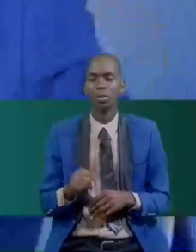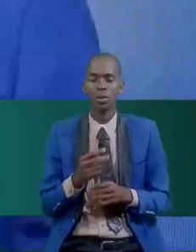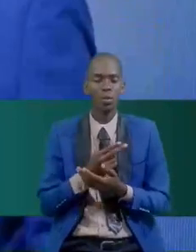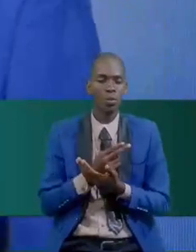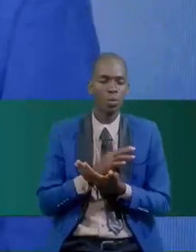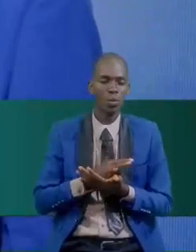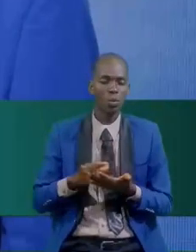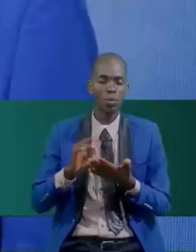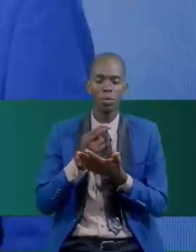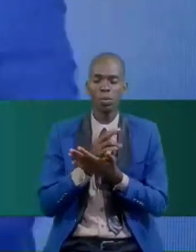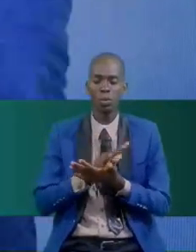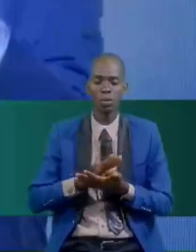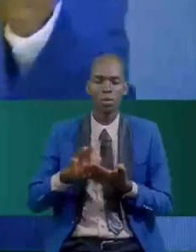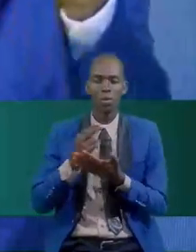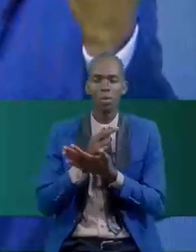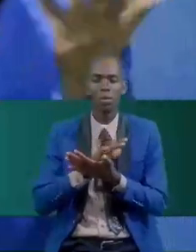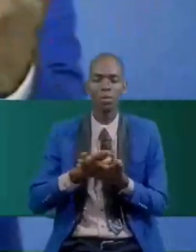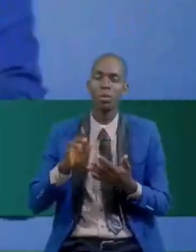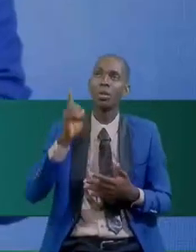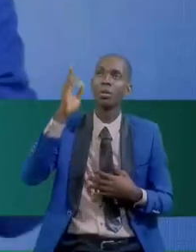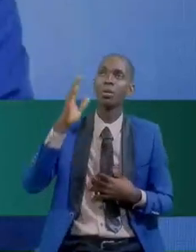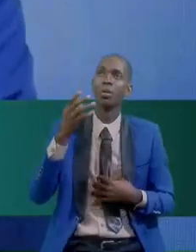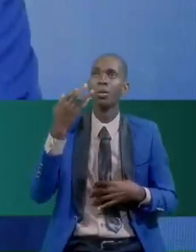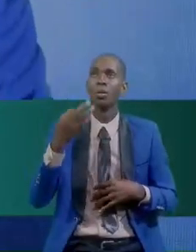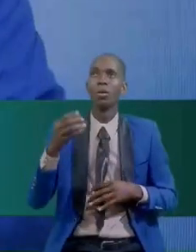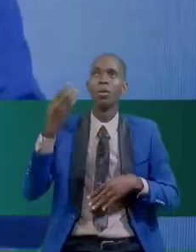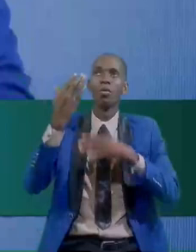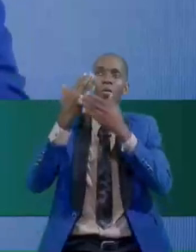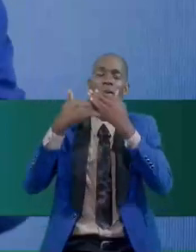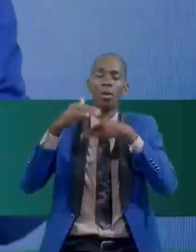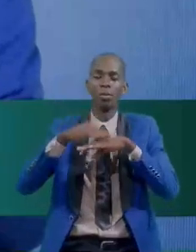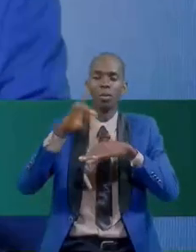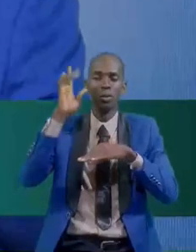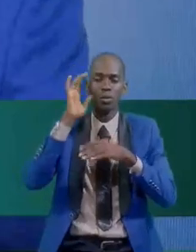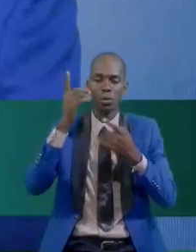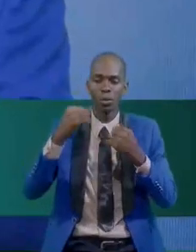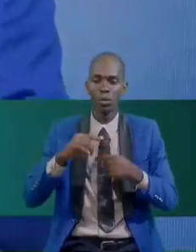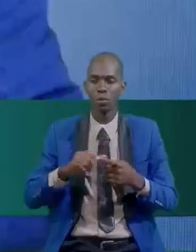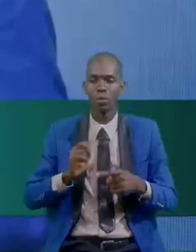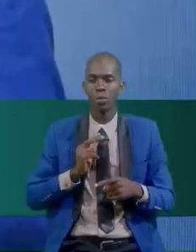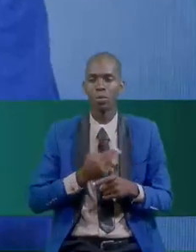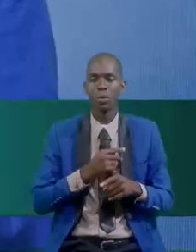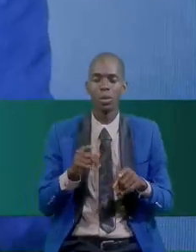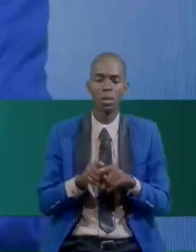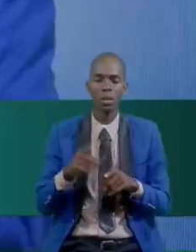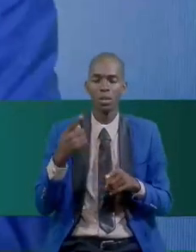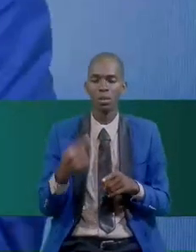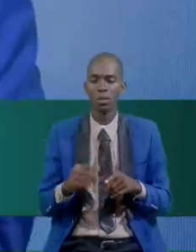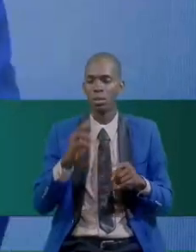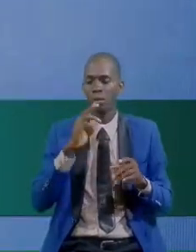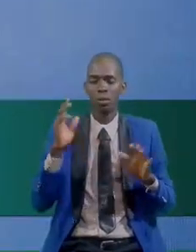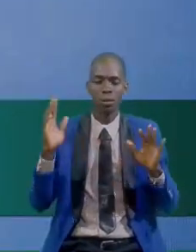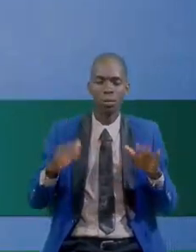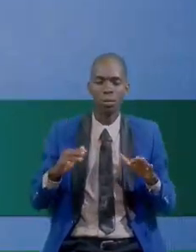Le Dieu Saint du ciel, il viendra pour nous comme la pluie